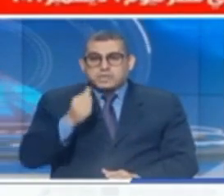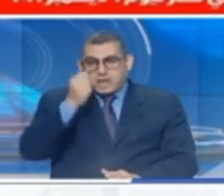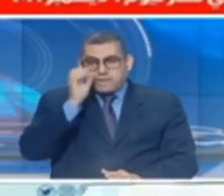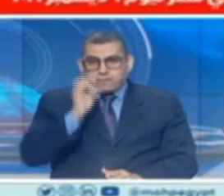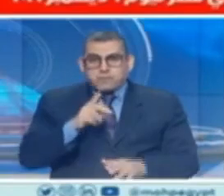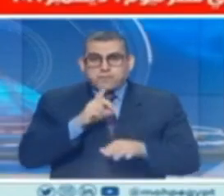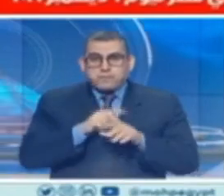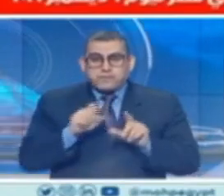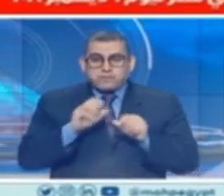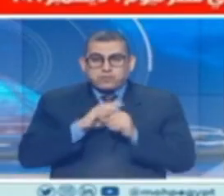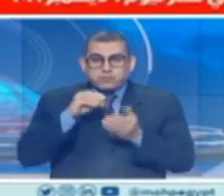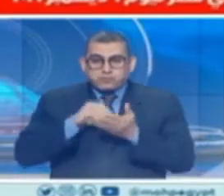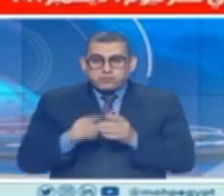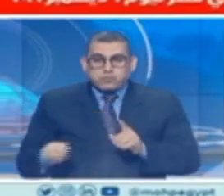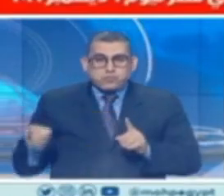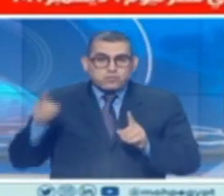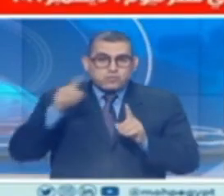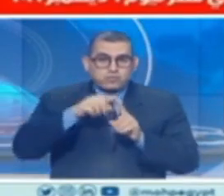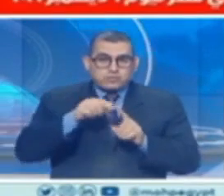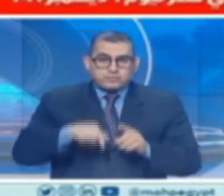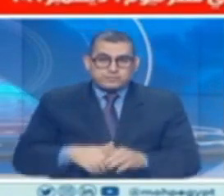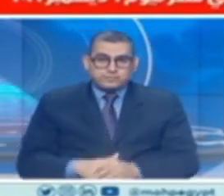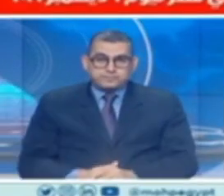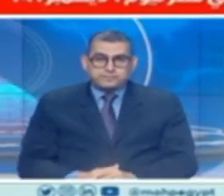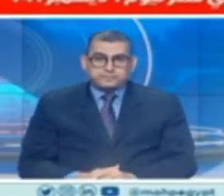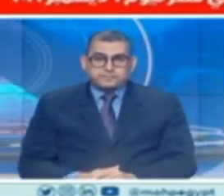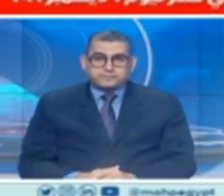364,000 حالة أصيبت منذ بدء الجائحة بمصر.